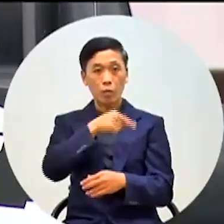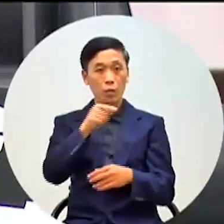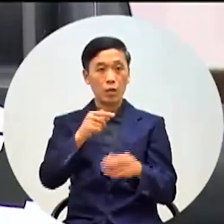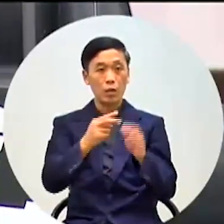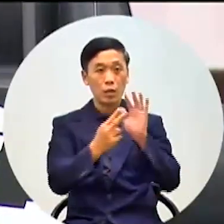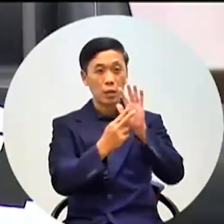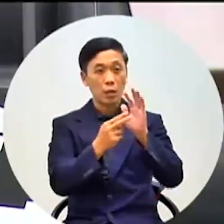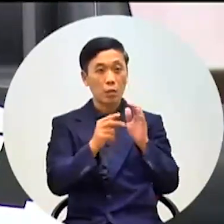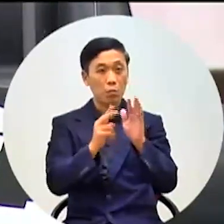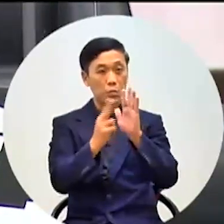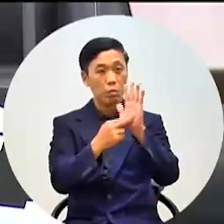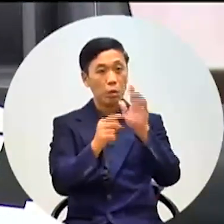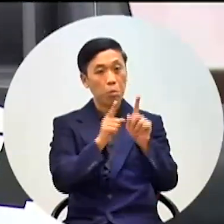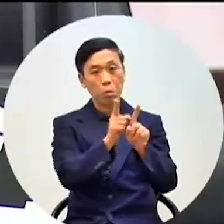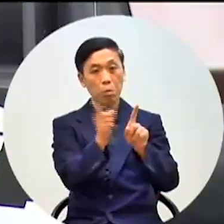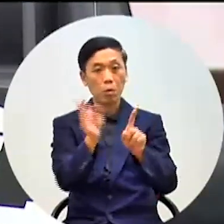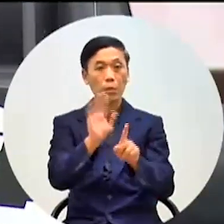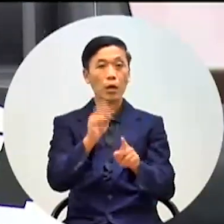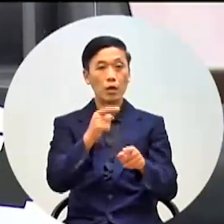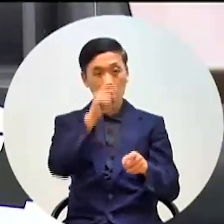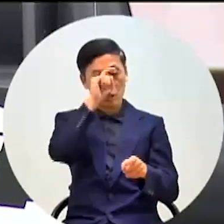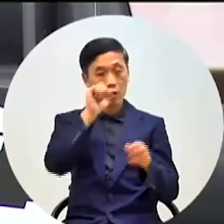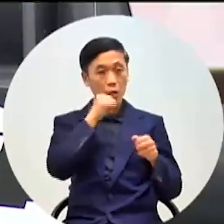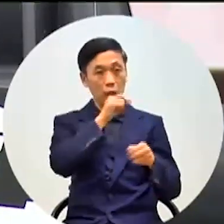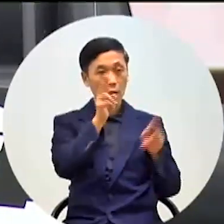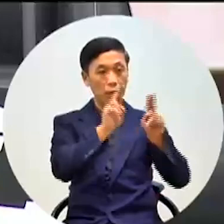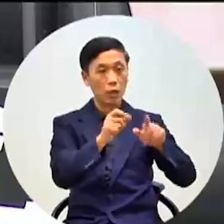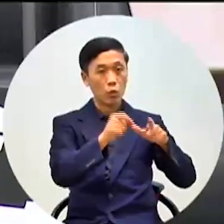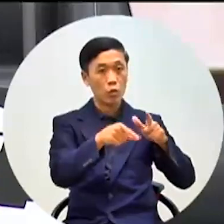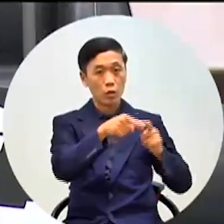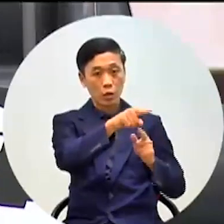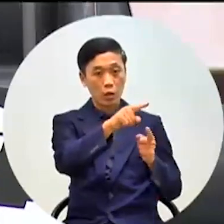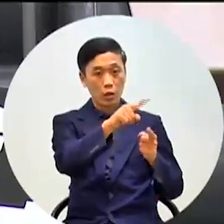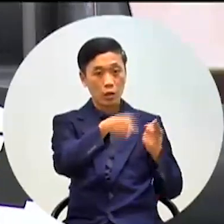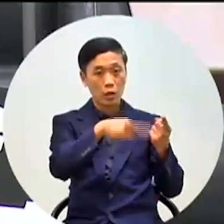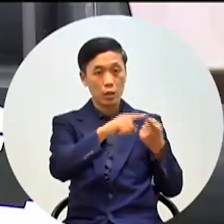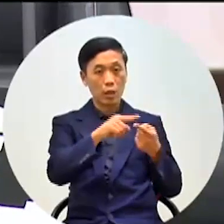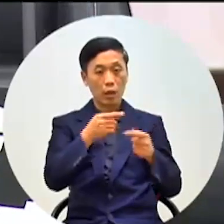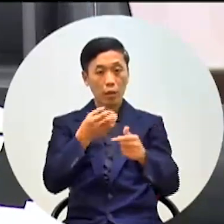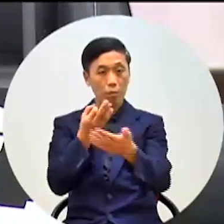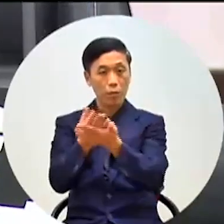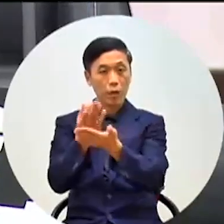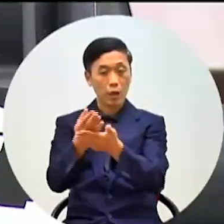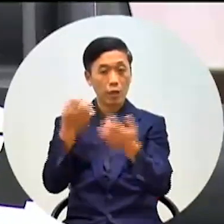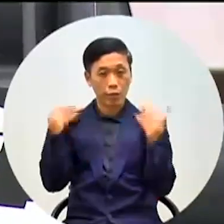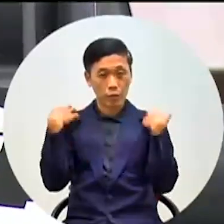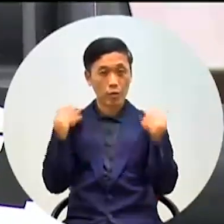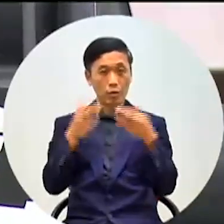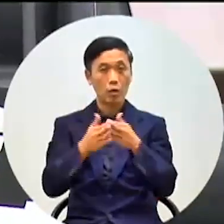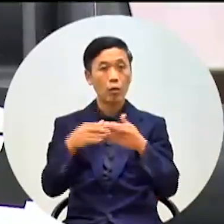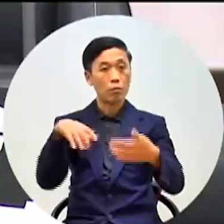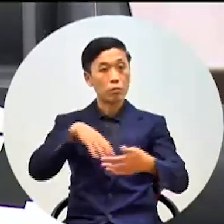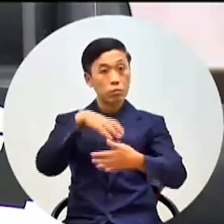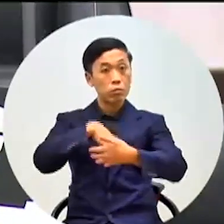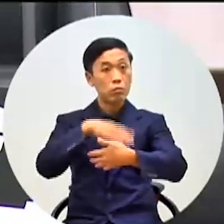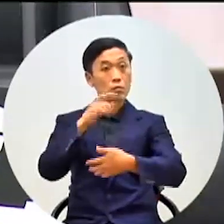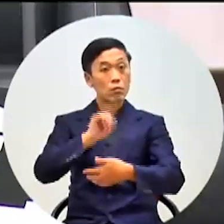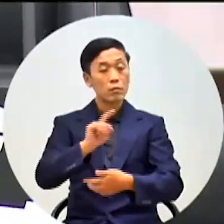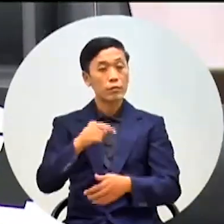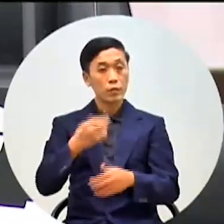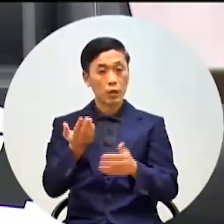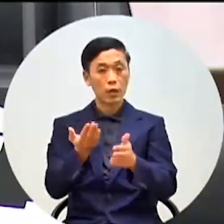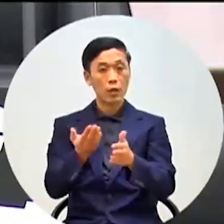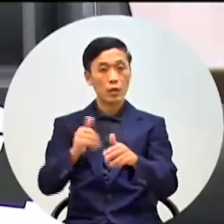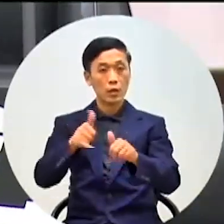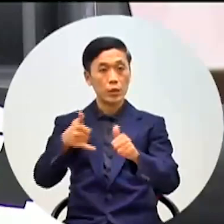望台电能够负起他应有的赔偿的责任，包括是什么呢？包括我们今天刚刚我们议员有